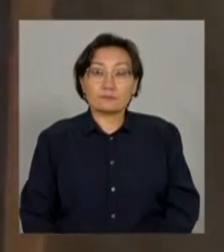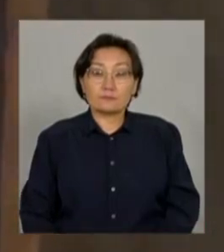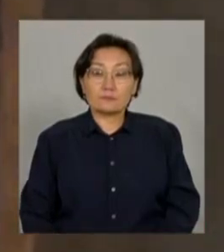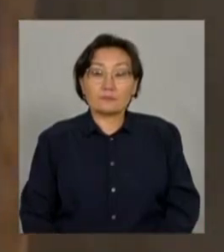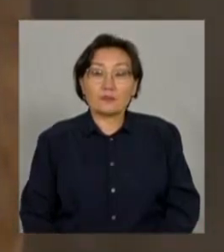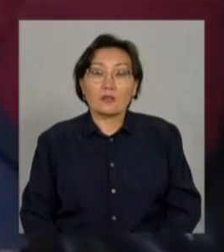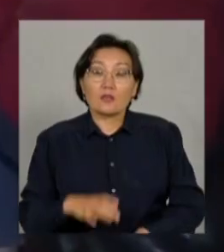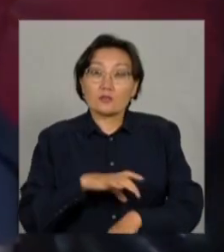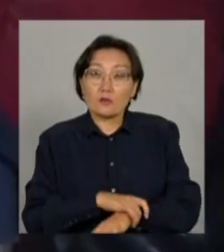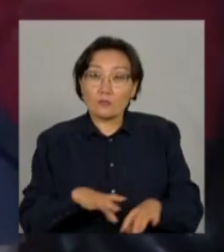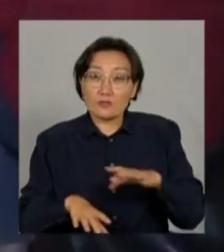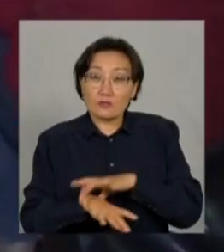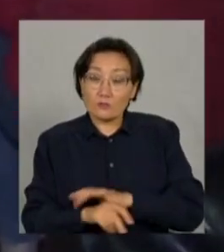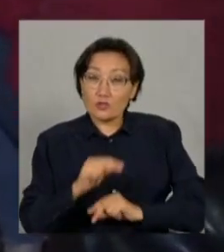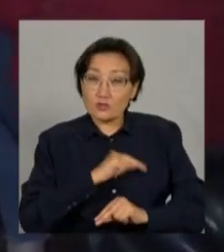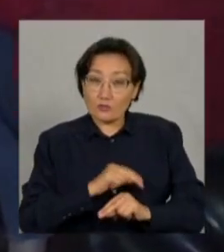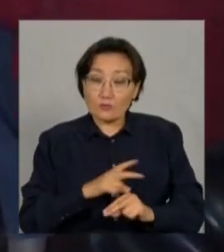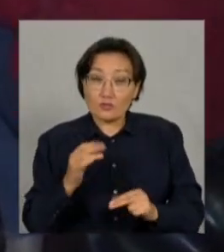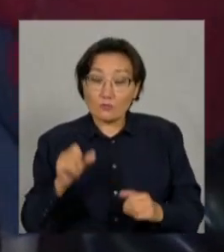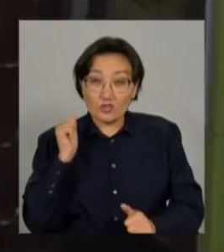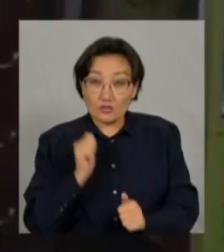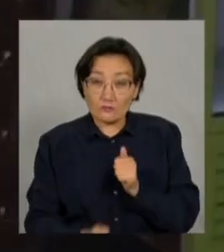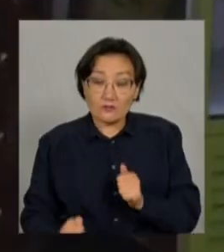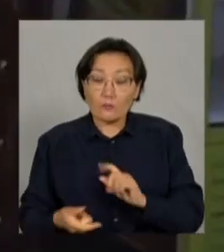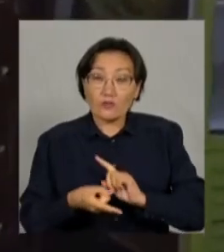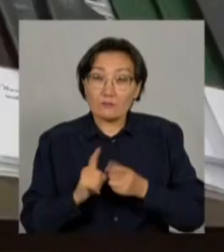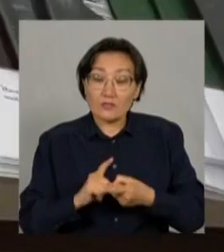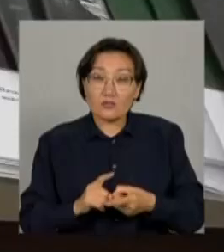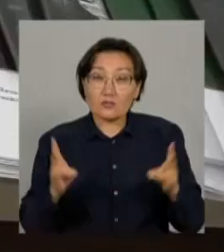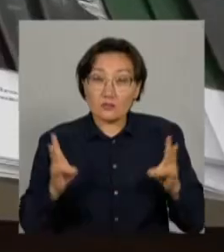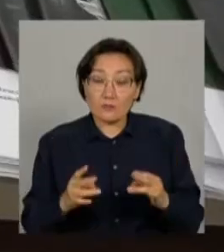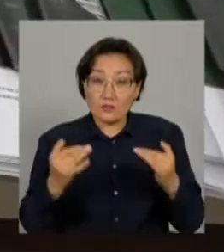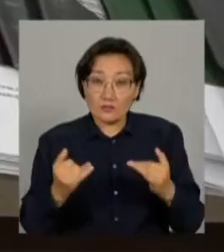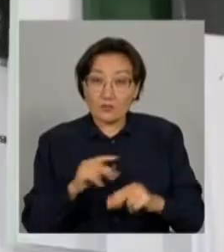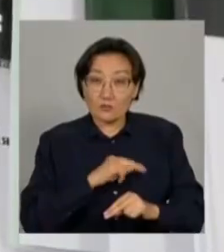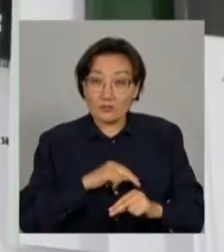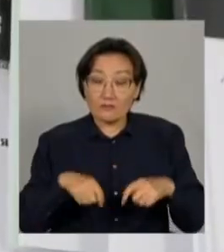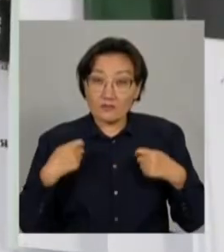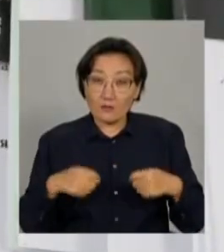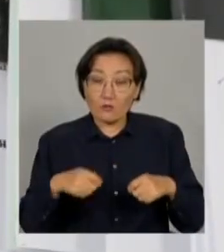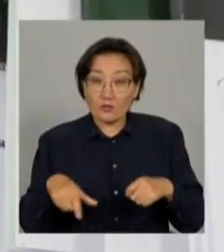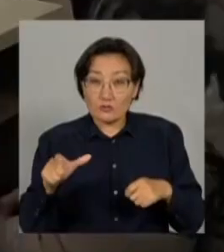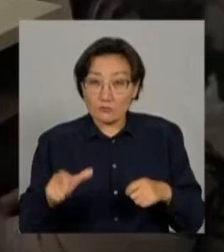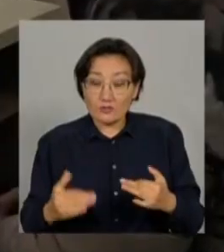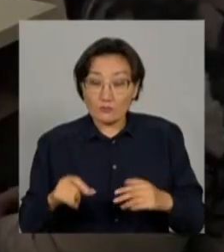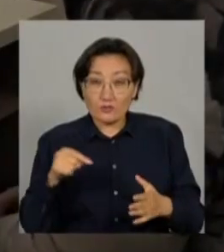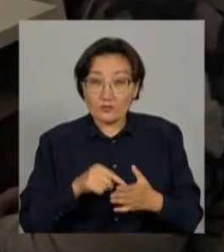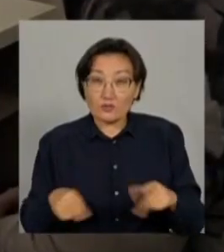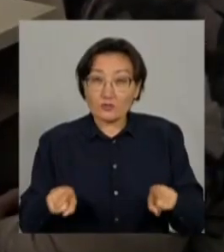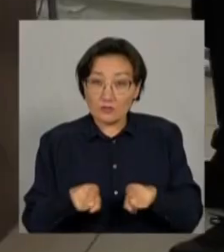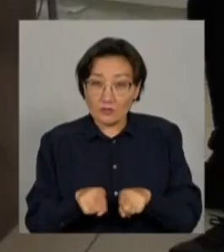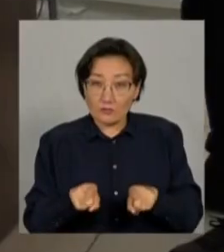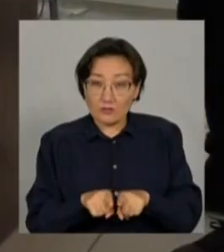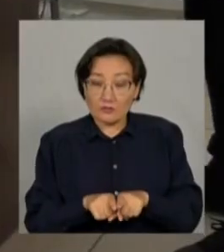Сексуальная эксплуатация и трудовое рабство. Кто чаще всего становится жертвами современных работорговцев? И как не попасться на